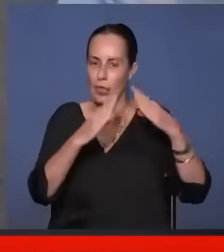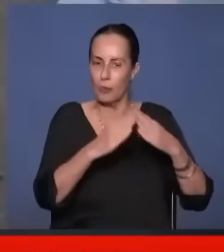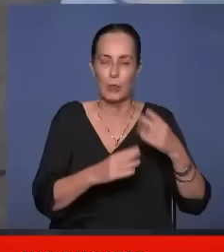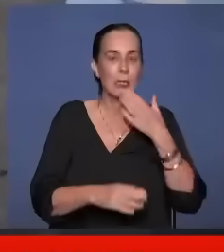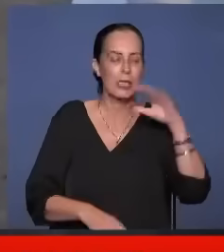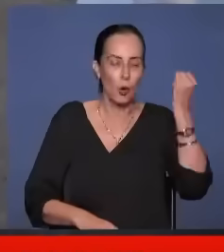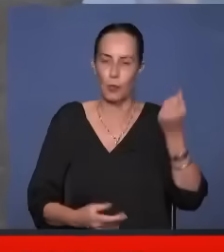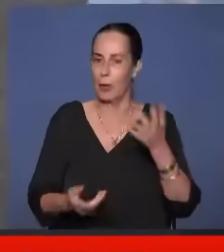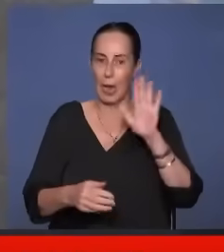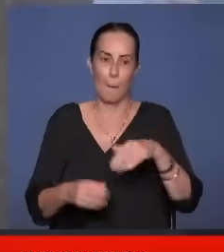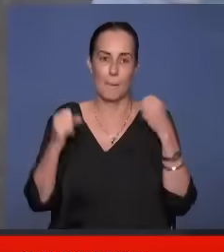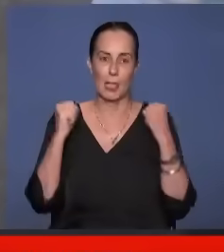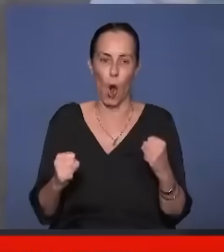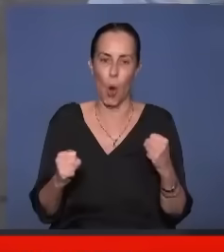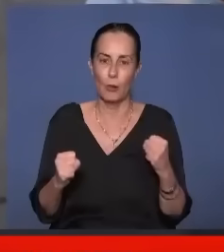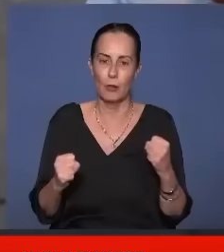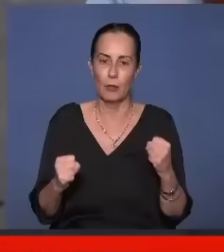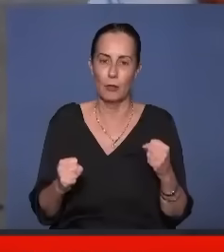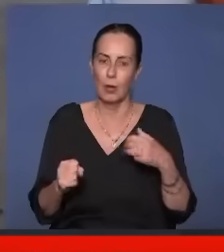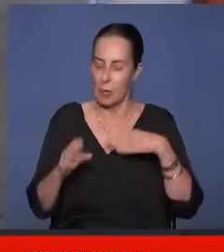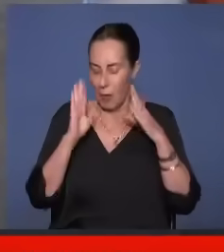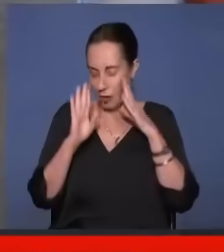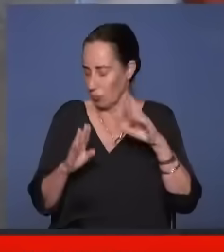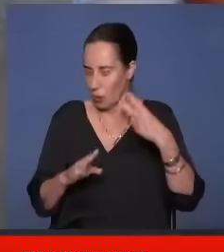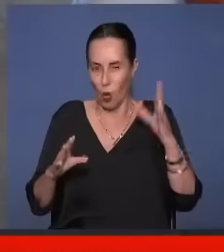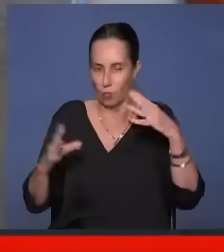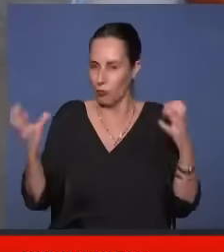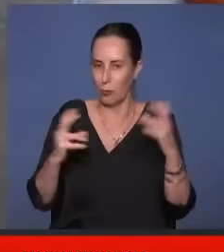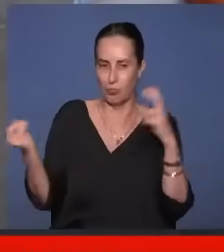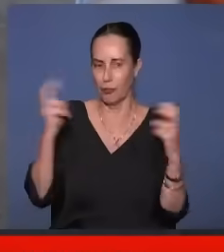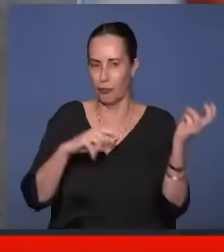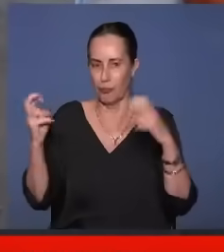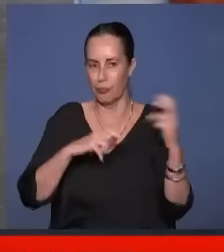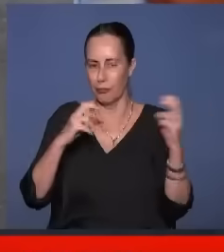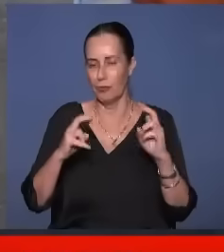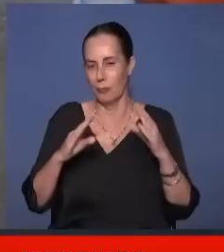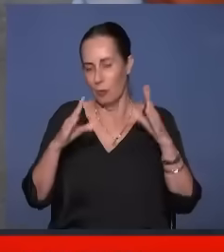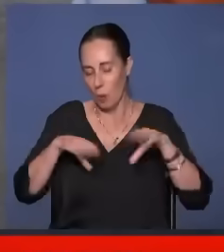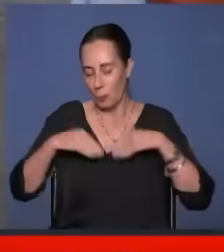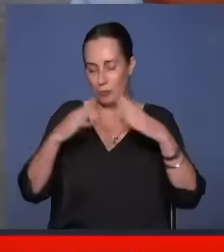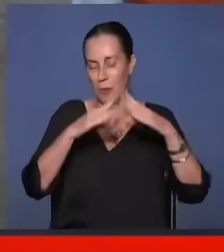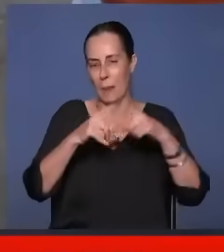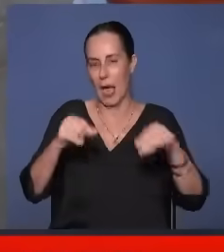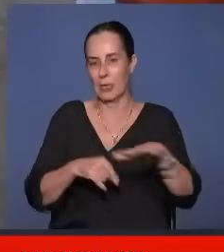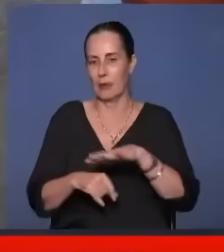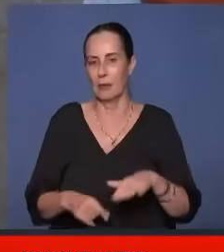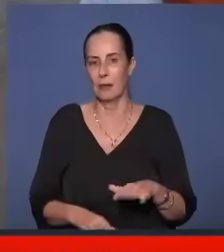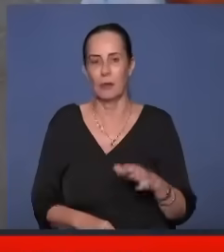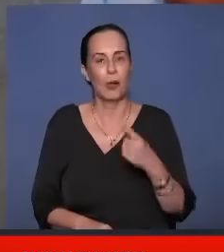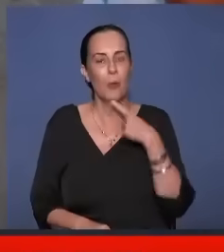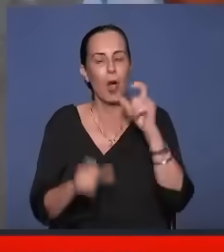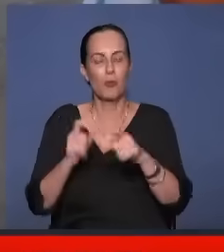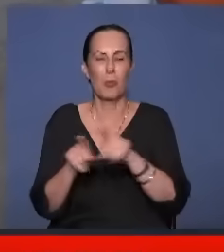ציונות, ביטחון, כן, אני מאמינה שיגיעו קבוצות ויהיו מוכנים להתיישבות. מה את אומרת לאנשים שאומרים